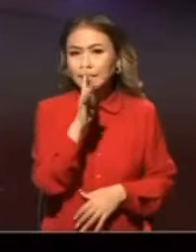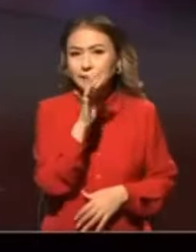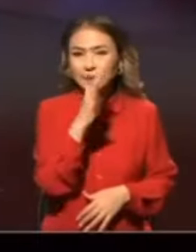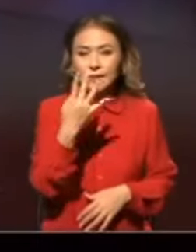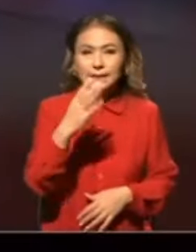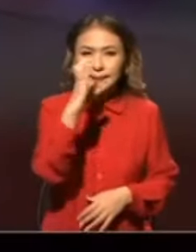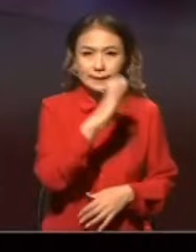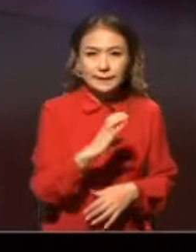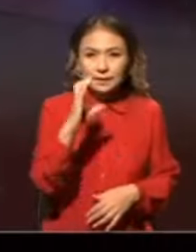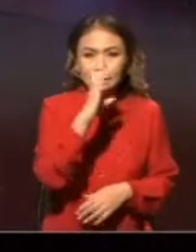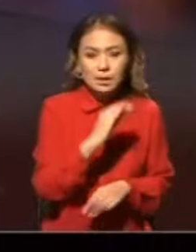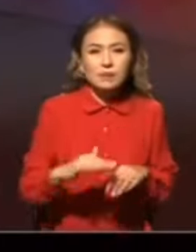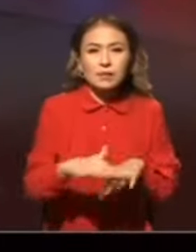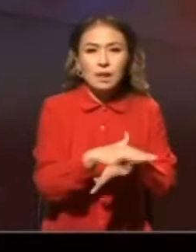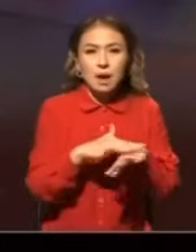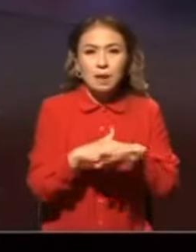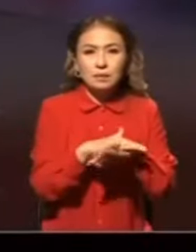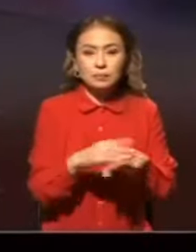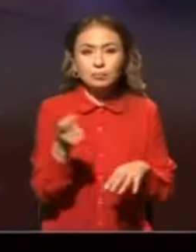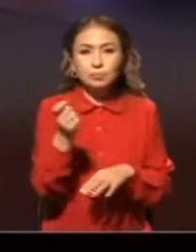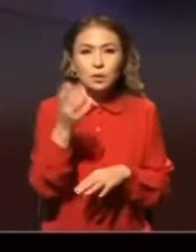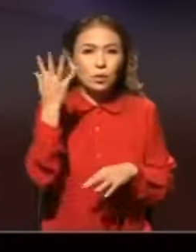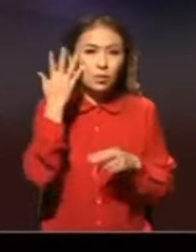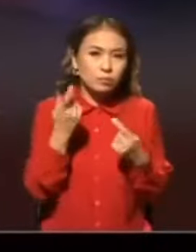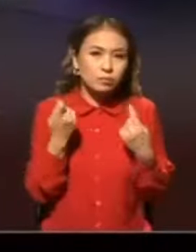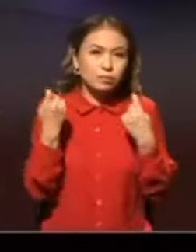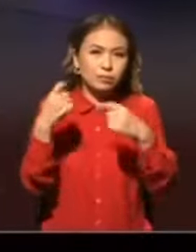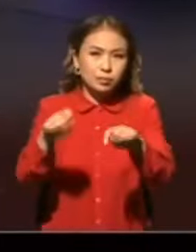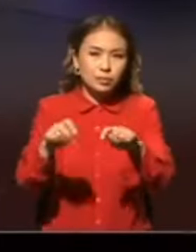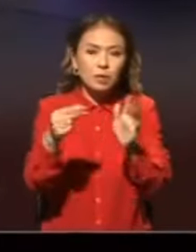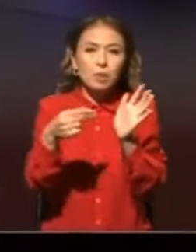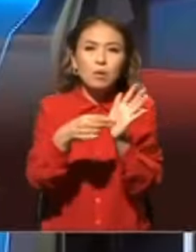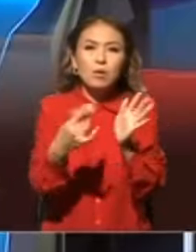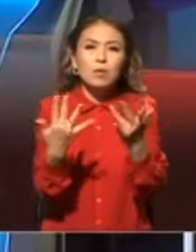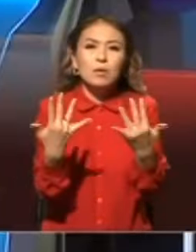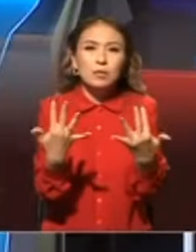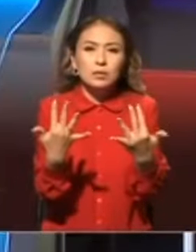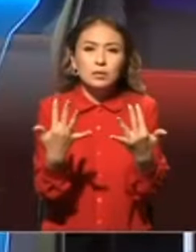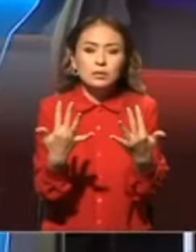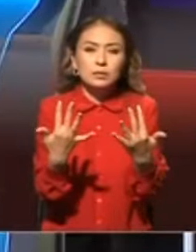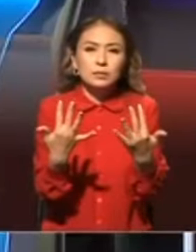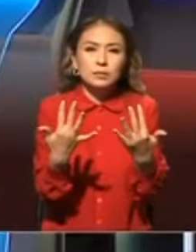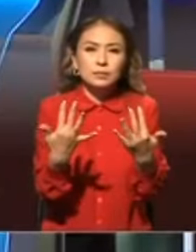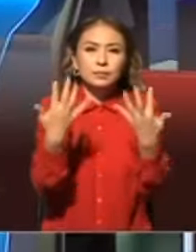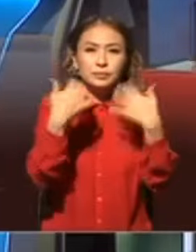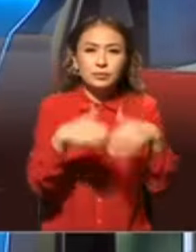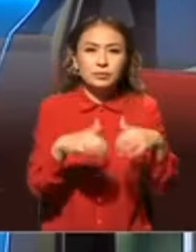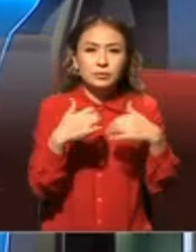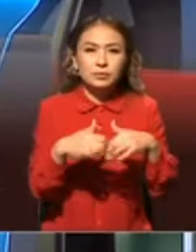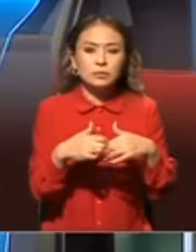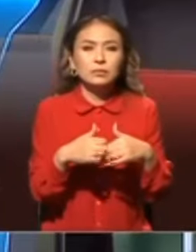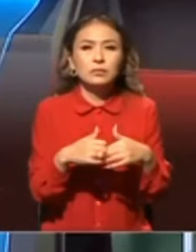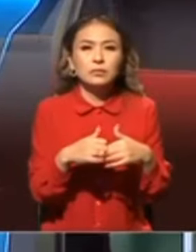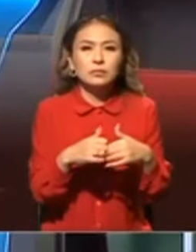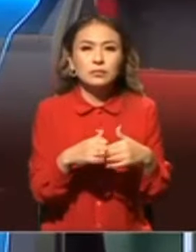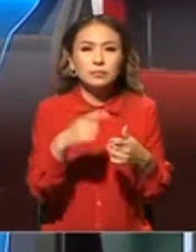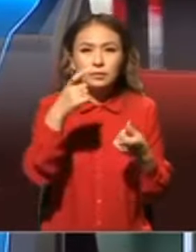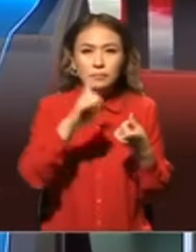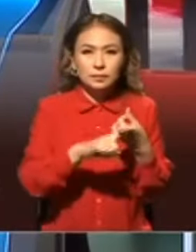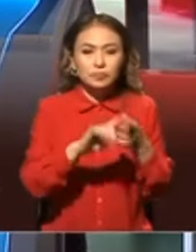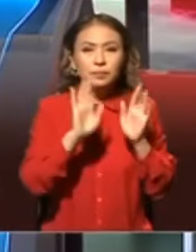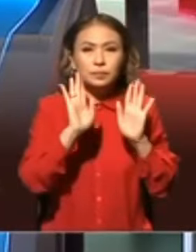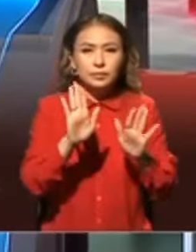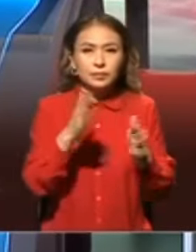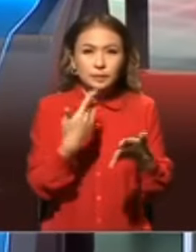міне қыркүйек айында нарықта бидайды ол сатқан кезде нарықтағы бағасы қанша? 70 мың. Соған есептейді. Түсіндіңіз бе? Соған байланыстыған